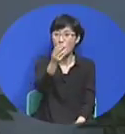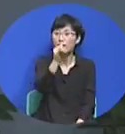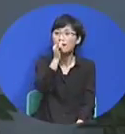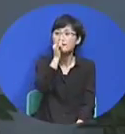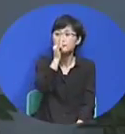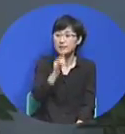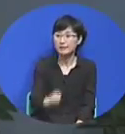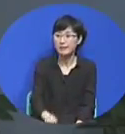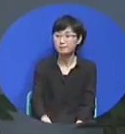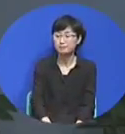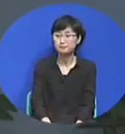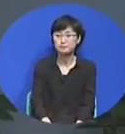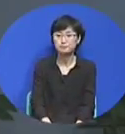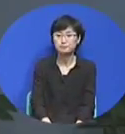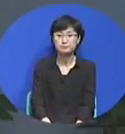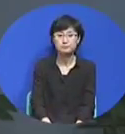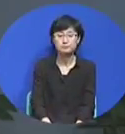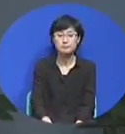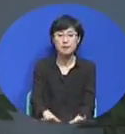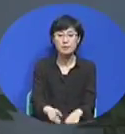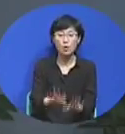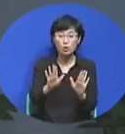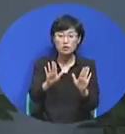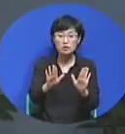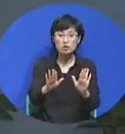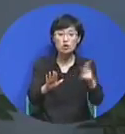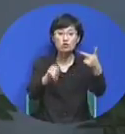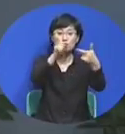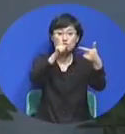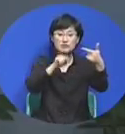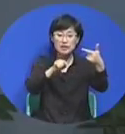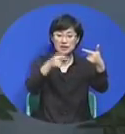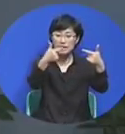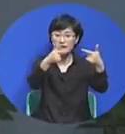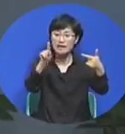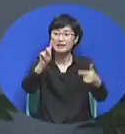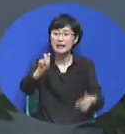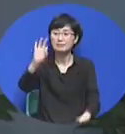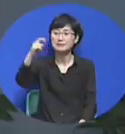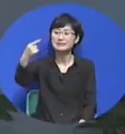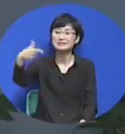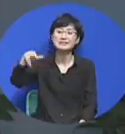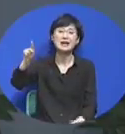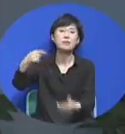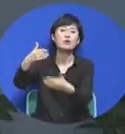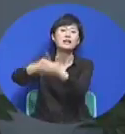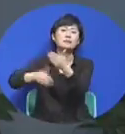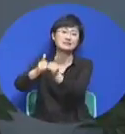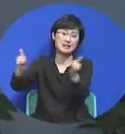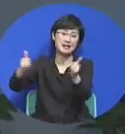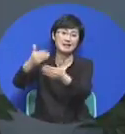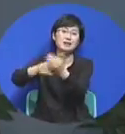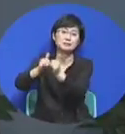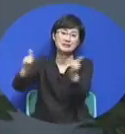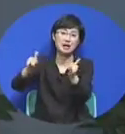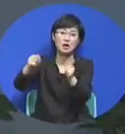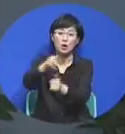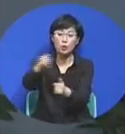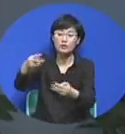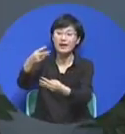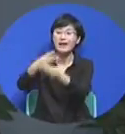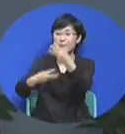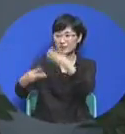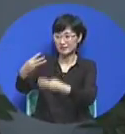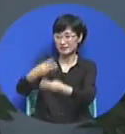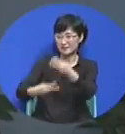of Isaiah that you must not lose hold of. 그게 오늘 이사야 6장에 있는 남은 자, remnant입니다. And that's what comes out in today's verse, Isaiah 6,